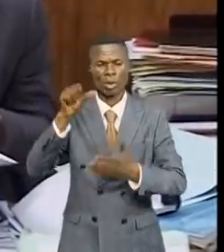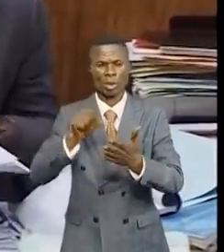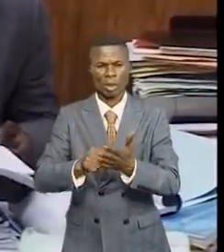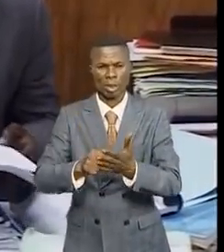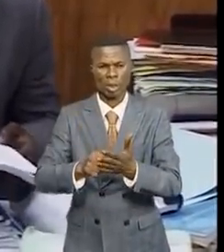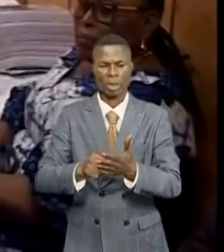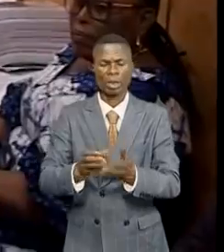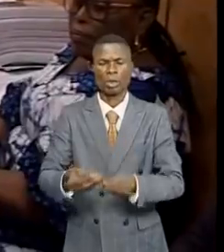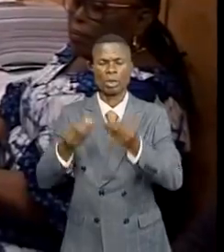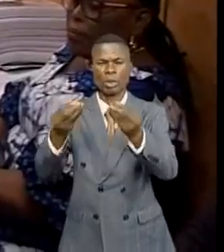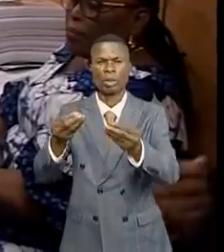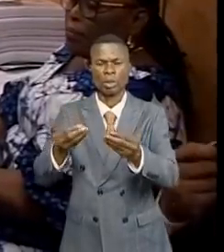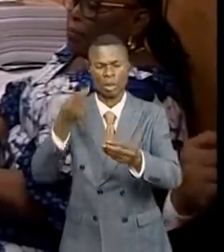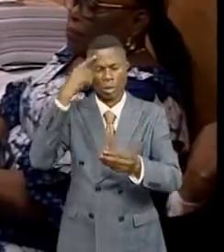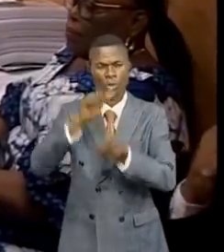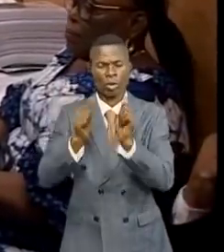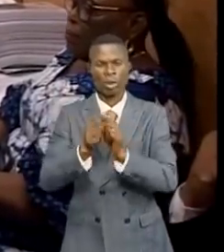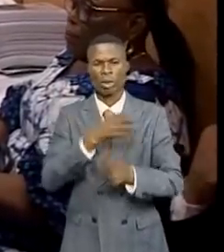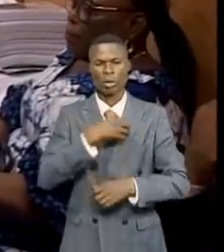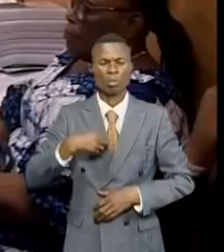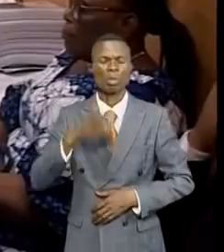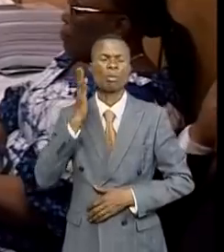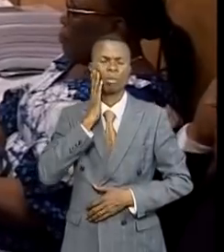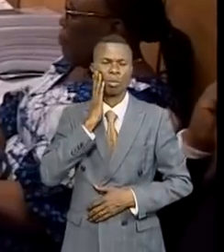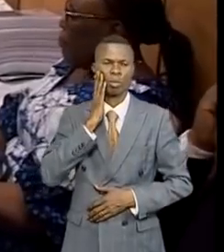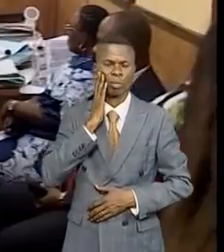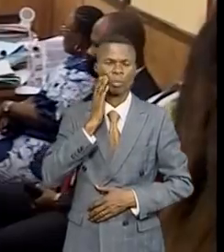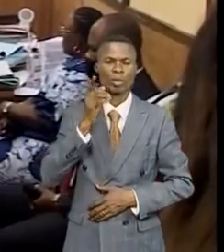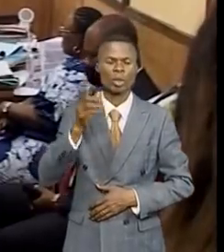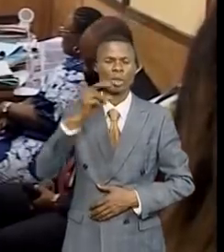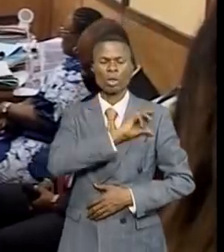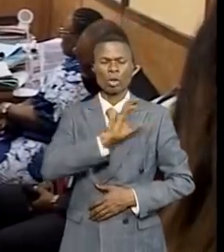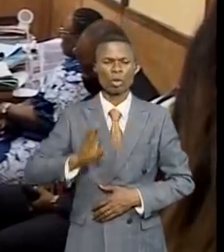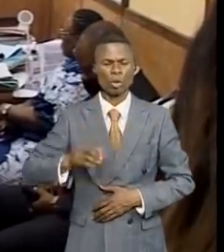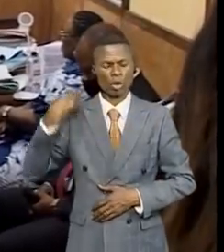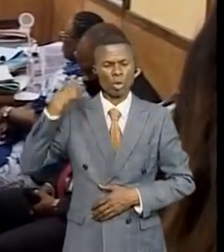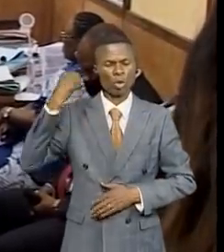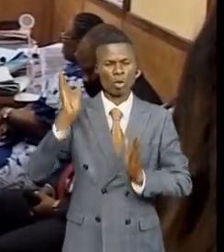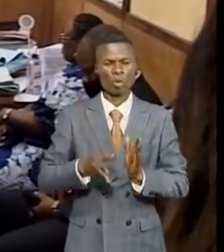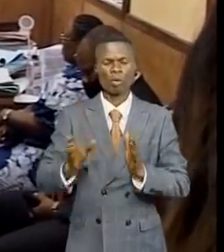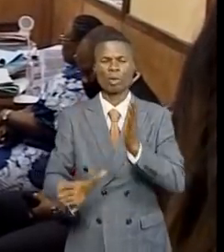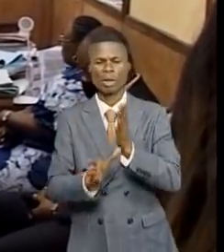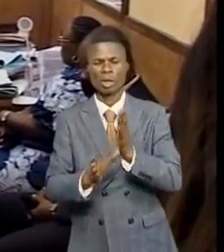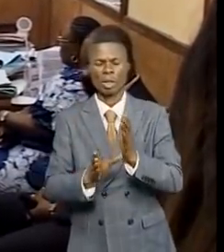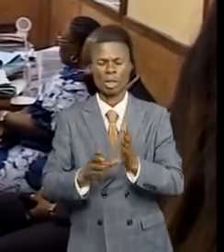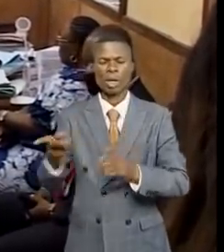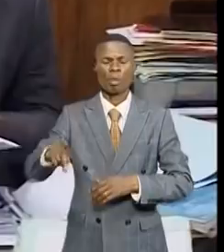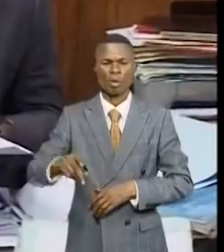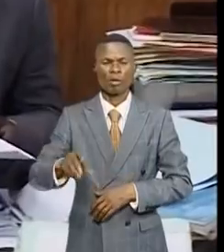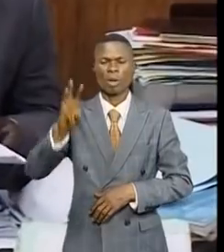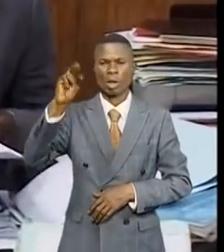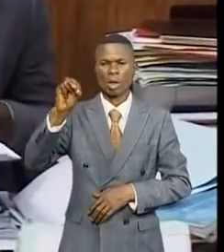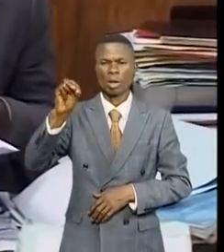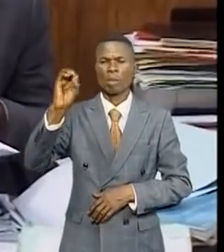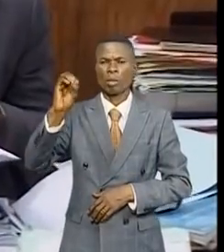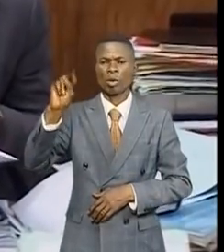initiée et déposée pour le compte de Mme Marie Solé et Kungola, gouverneure ad intérim de la province de la Mongala en séjour à Kinshasa.